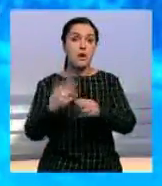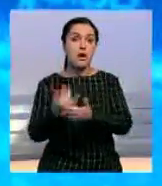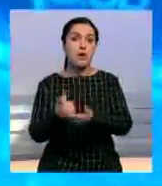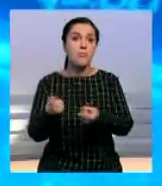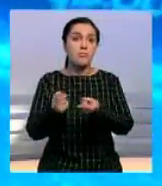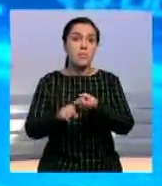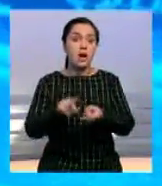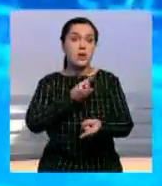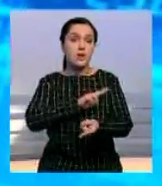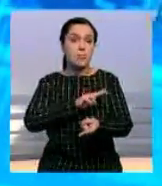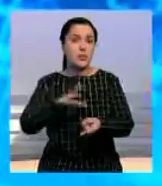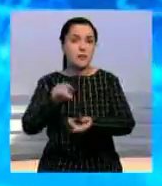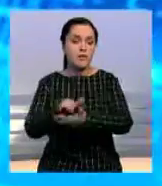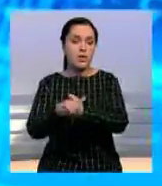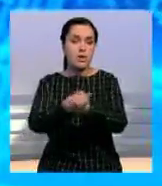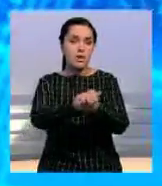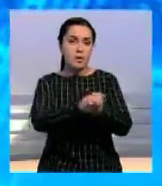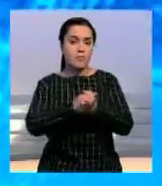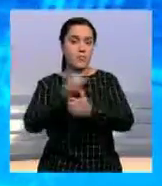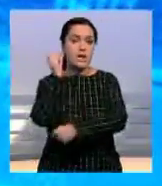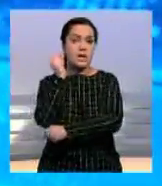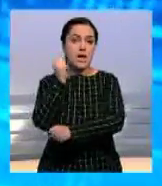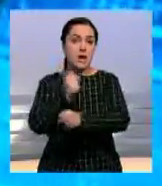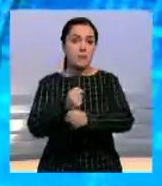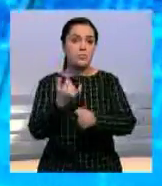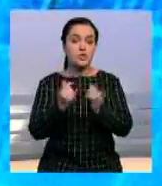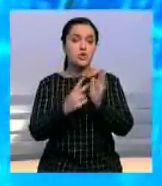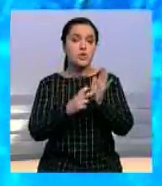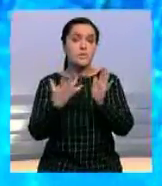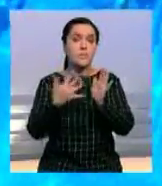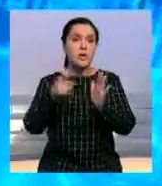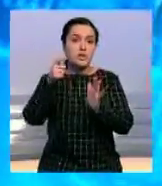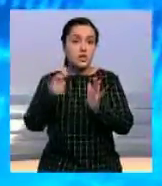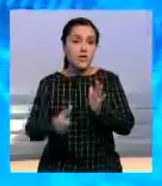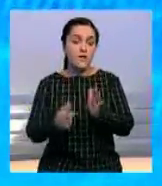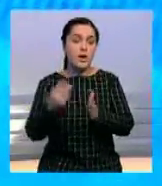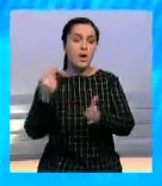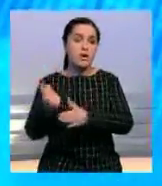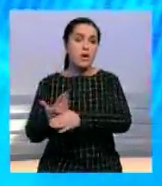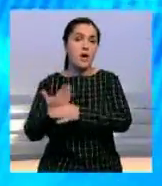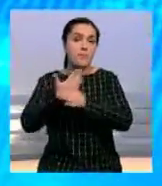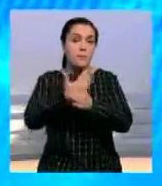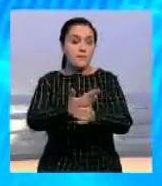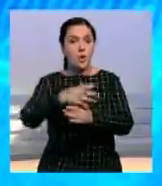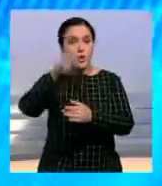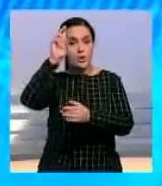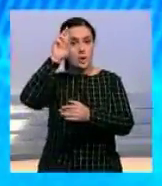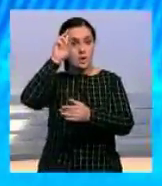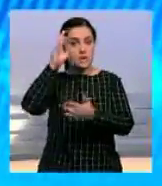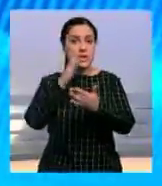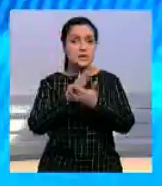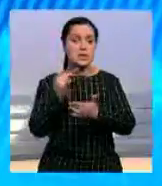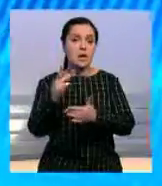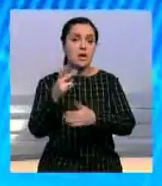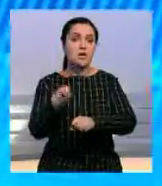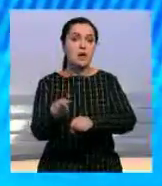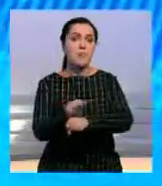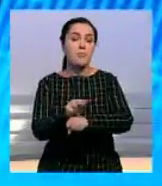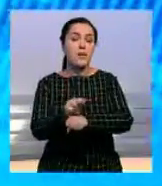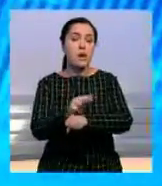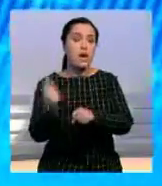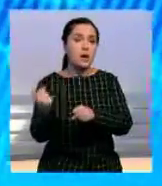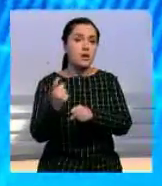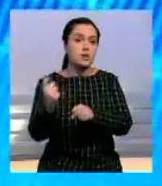всего с работой сплоченного коллектива, в котором сегодня трудится 750 человек. Субсидии, полученные от государства, идут